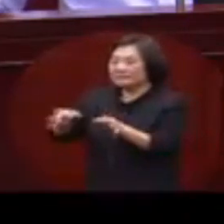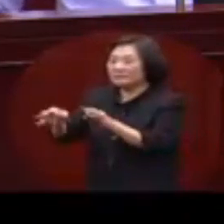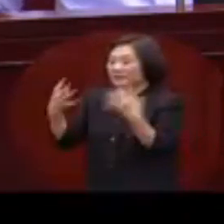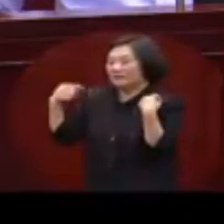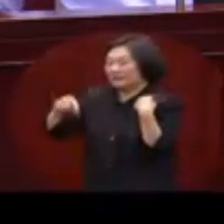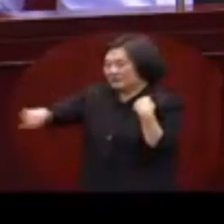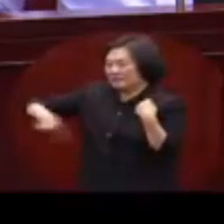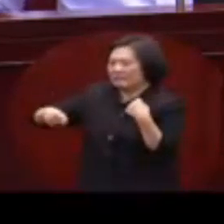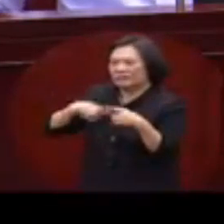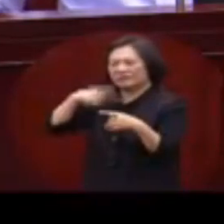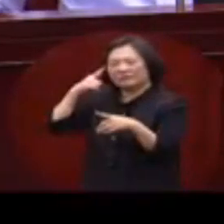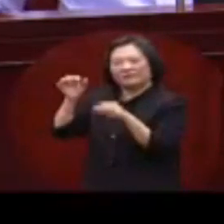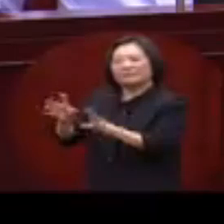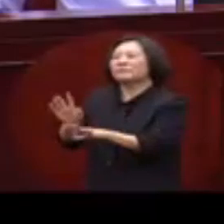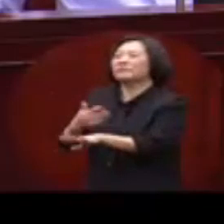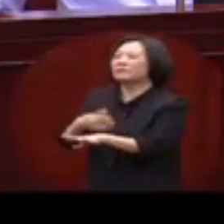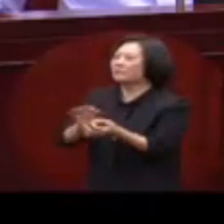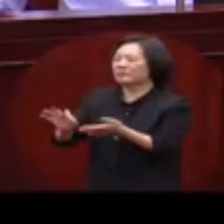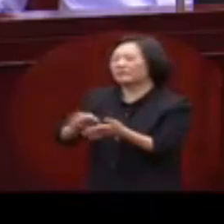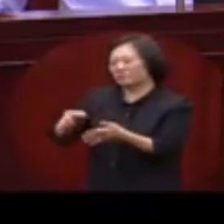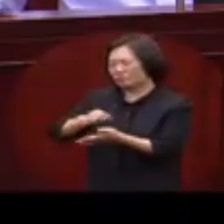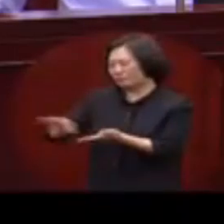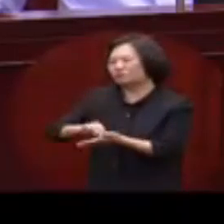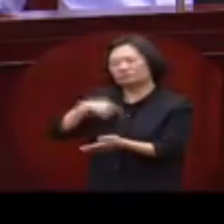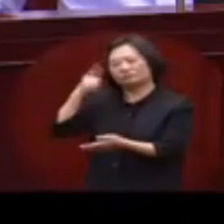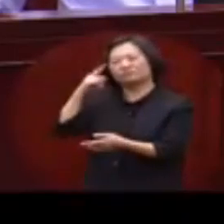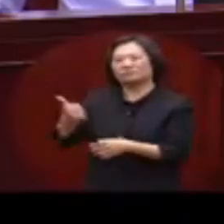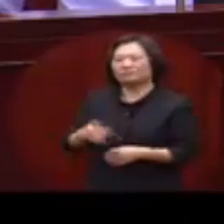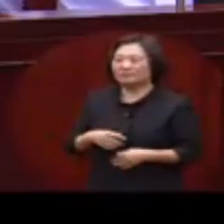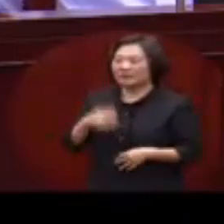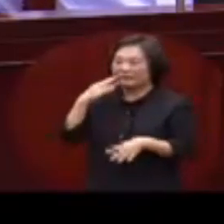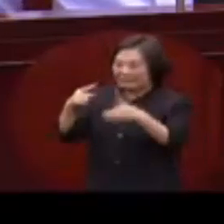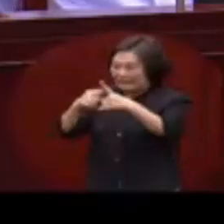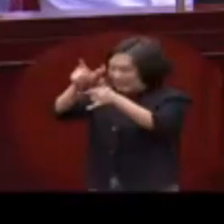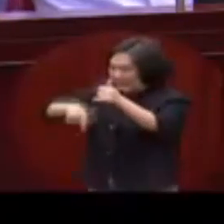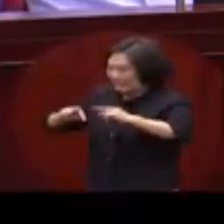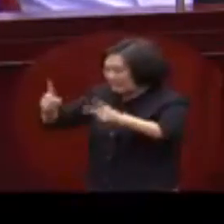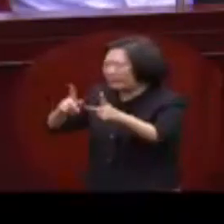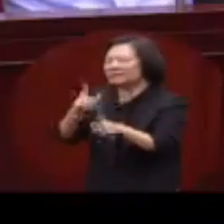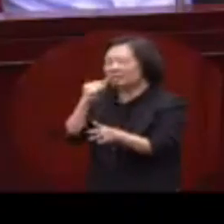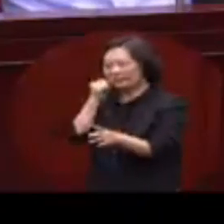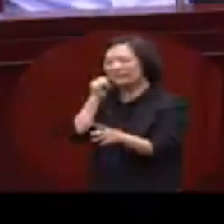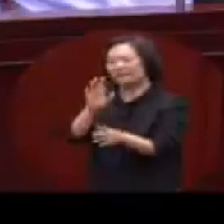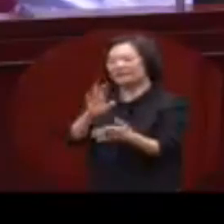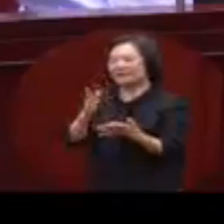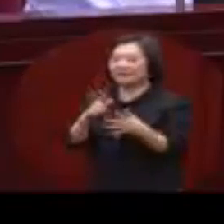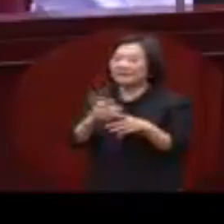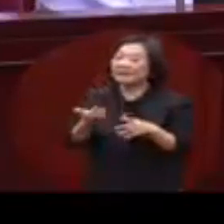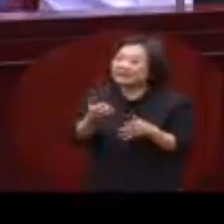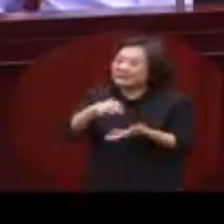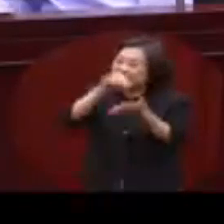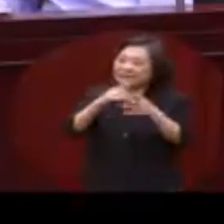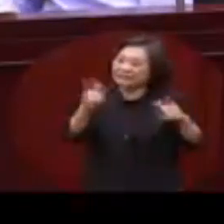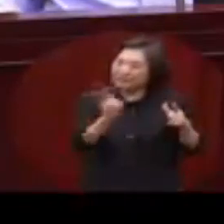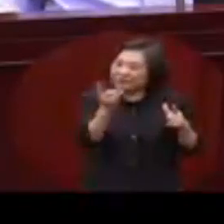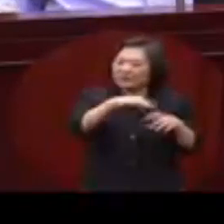这个浪费没有办法避免，所以我愿意花这个钱。因为改变人的个性很困难。所以大龙市场跟环南市场重点不是在硬体